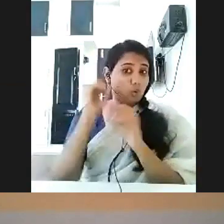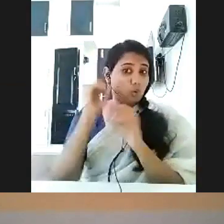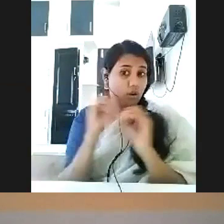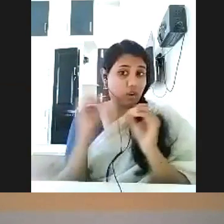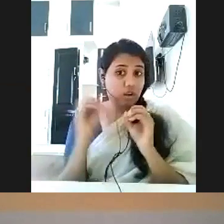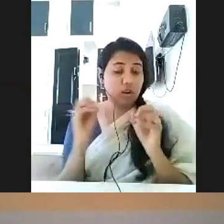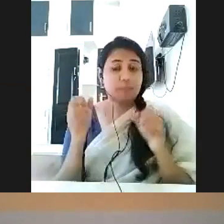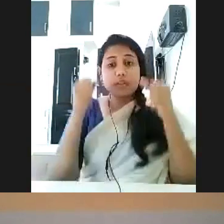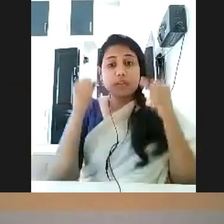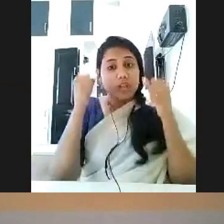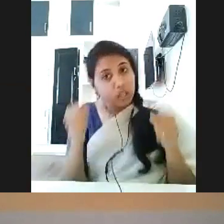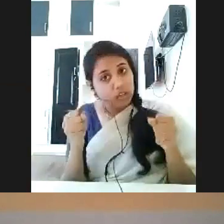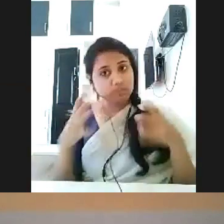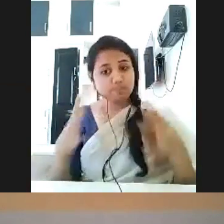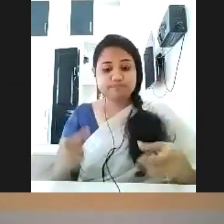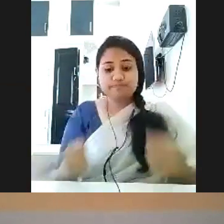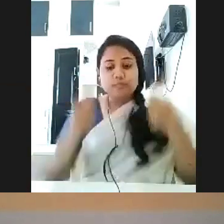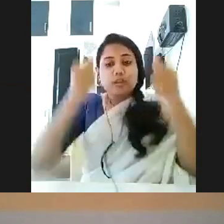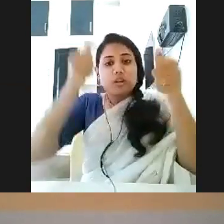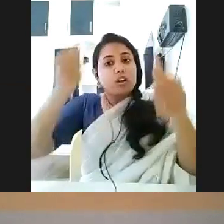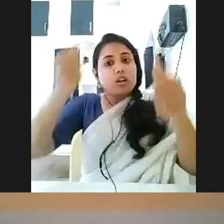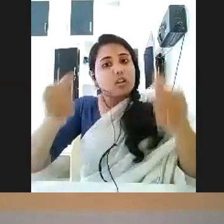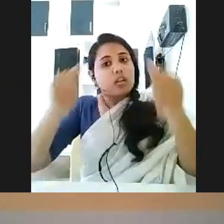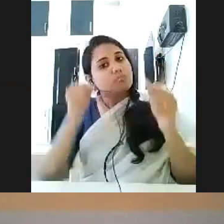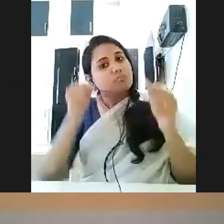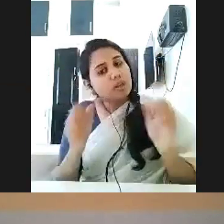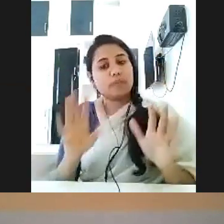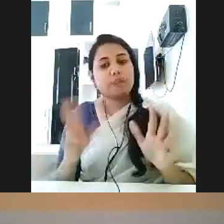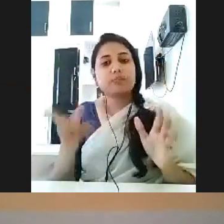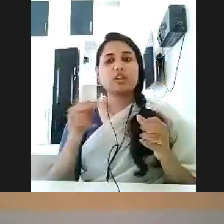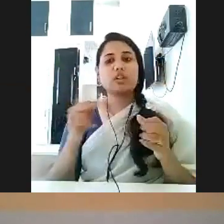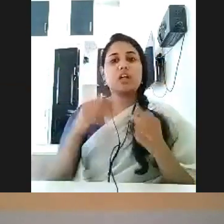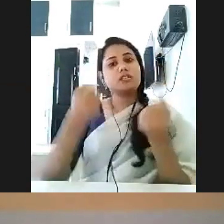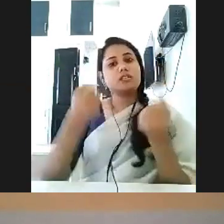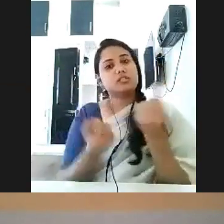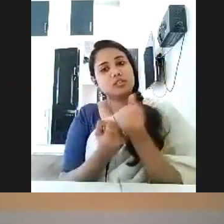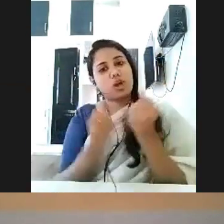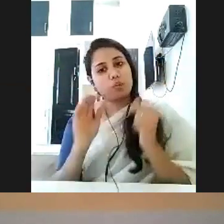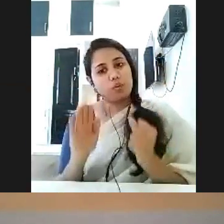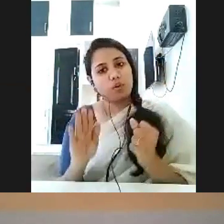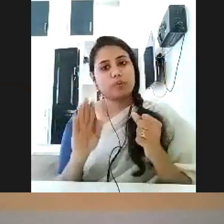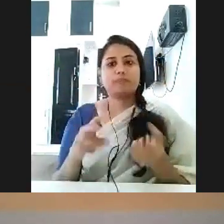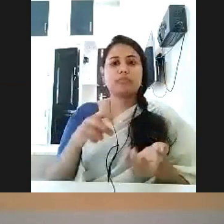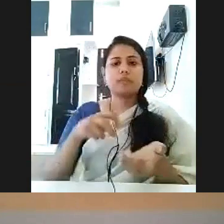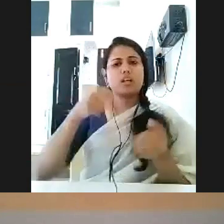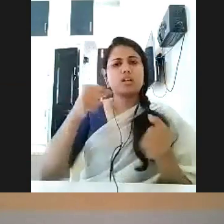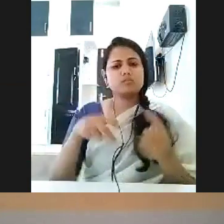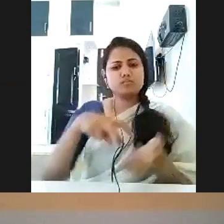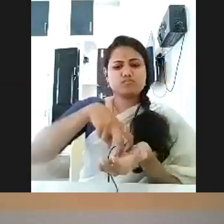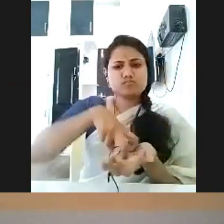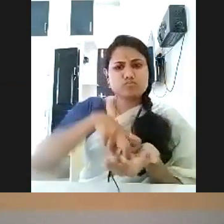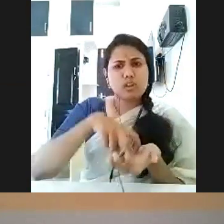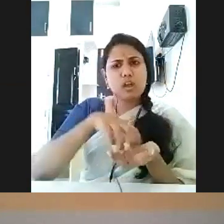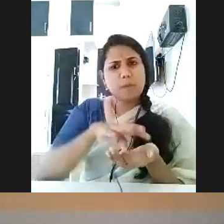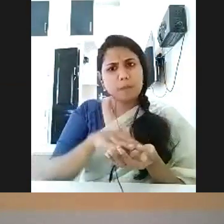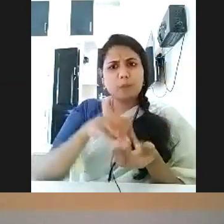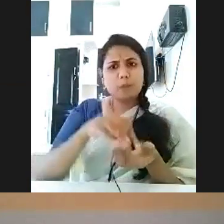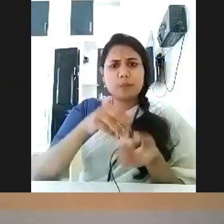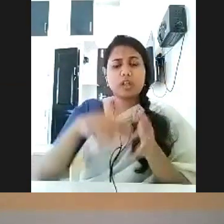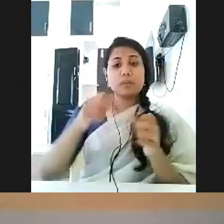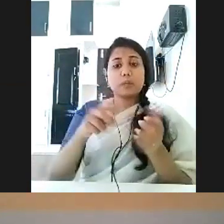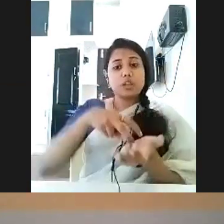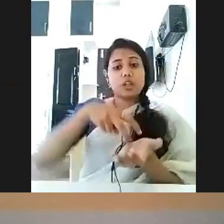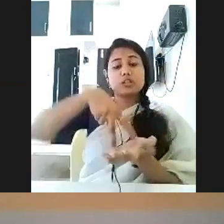കുട്ടികൾ ഇരിക്കുന്നുണ്ട്. ആൻഡ് ആ ഒരു സപ്പോർട്ടും കാര്യങ്ങൾ, ഒരു നീലിംഗ് ഡൗൺ പൊസിഷനിലോട്ട് ഒരു കുട്ടി വന്നിട്ടുണ്ട്. ജസ്റ്റ് ഒരു മുട്ടിൽ നിൽക്കുന്ന